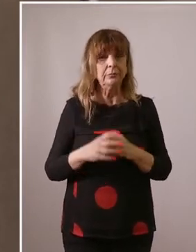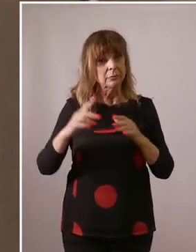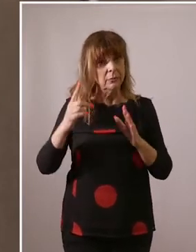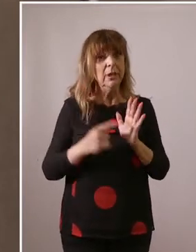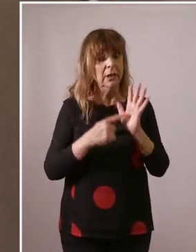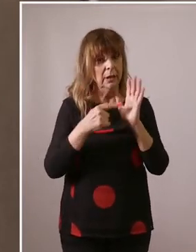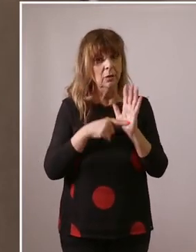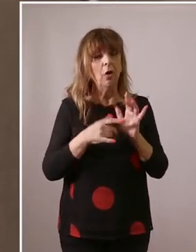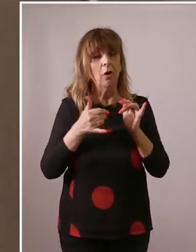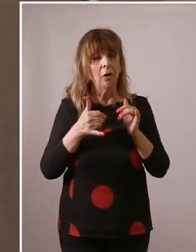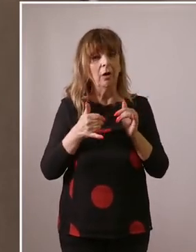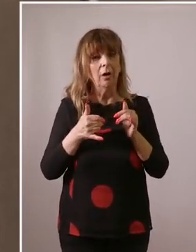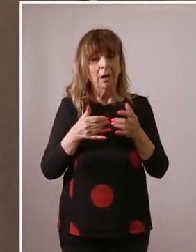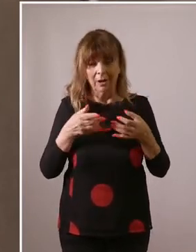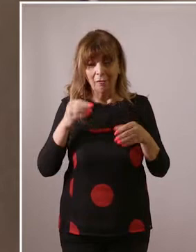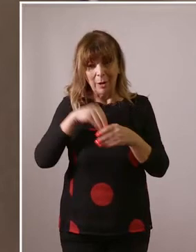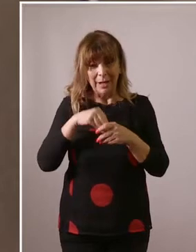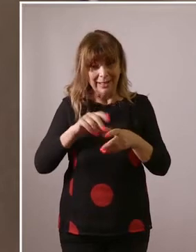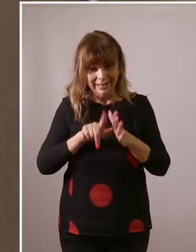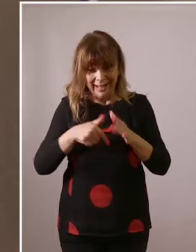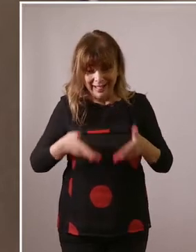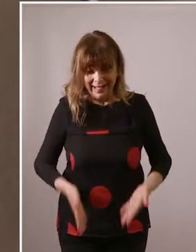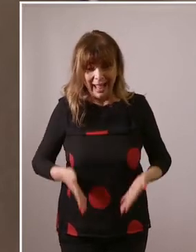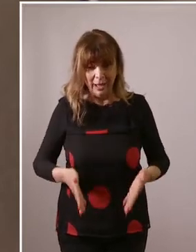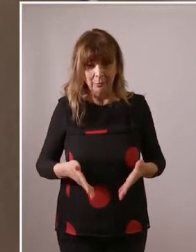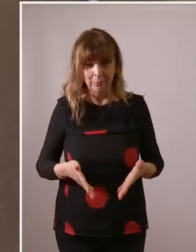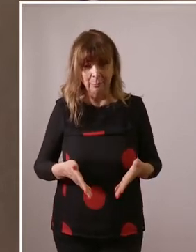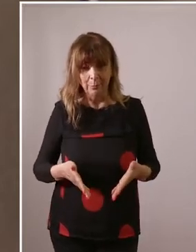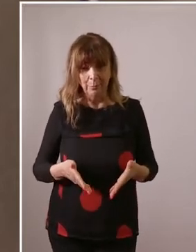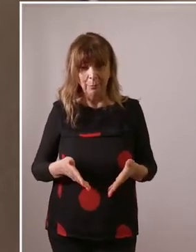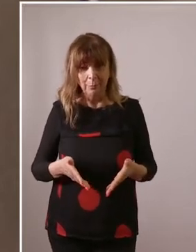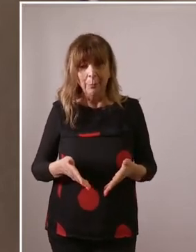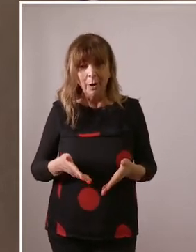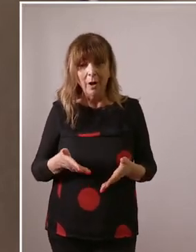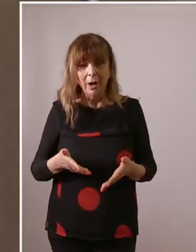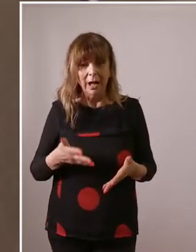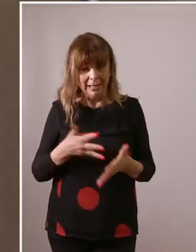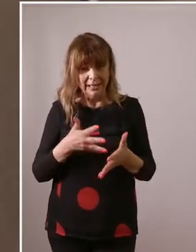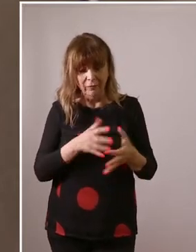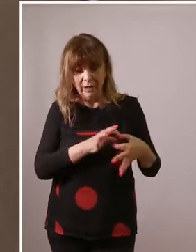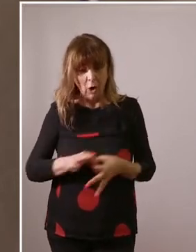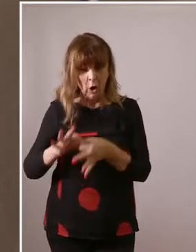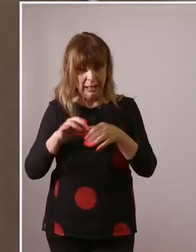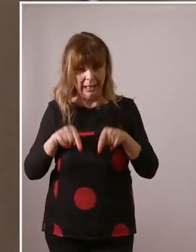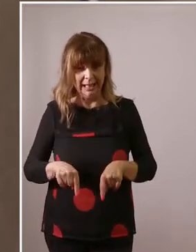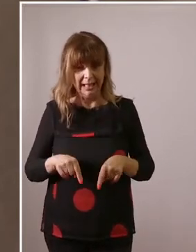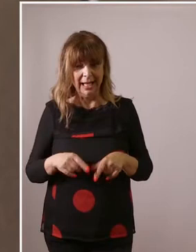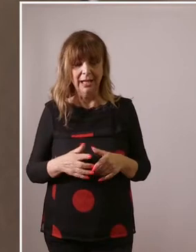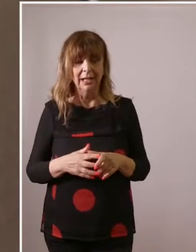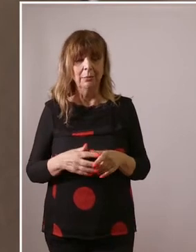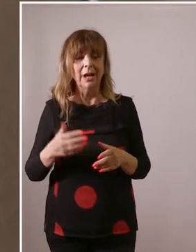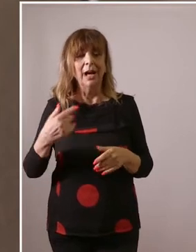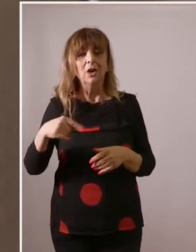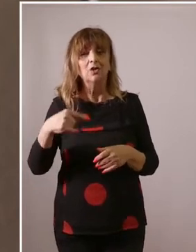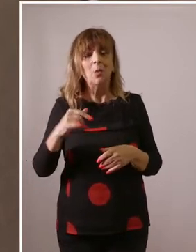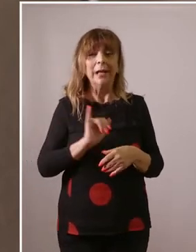è figlio del proprio tempo e anche delle difficoltà del proprio tempo ma nella sua essenza primitiva nella sua